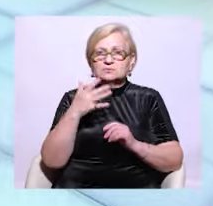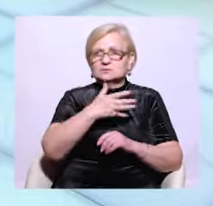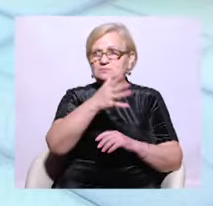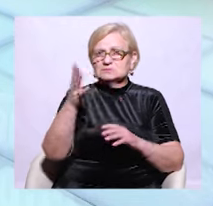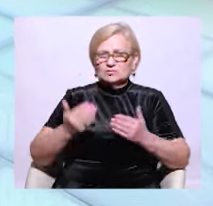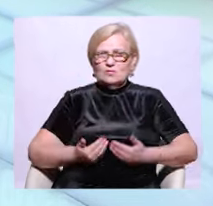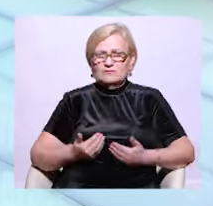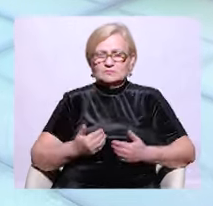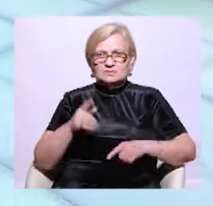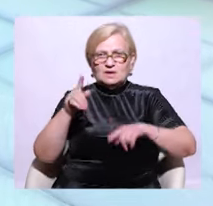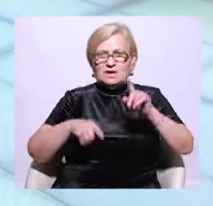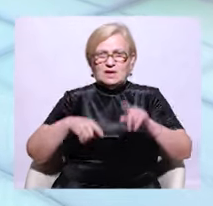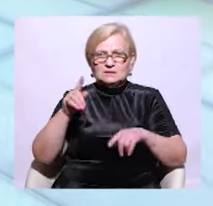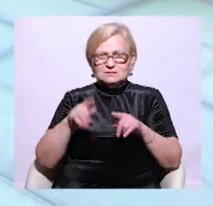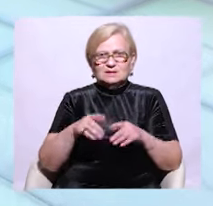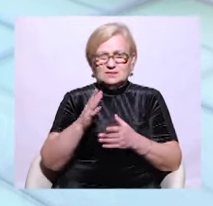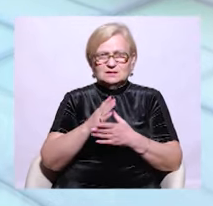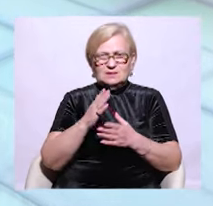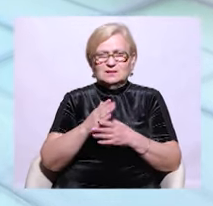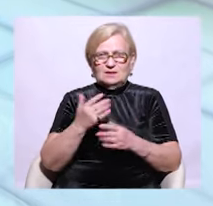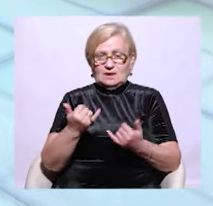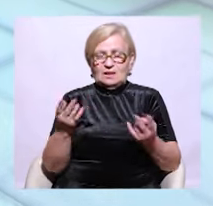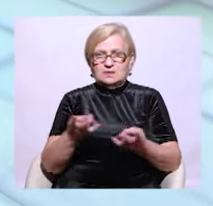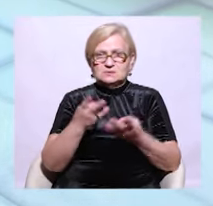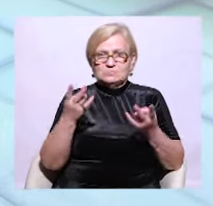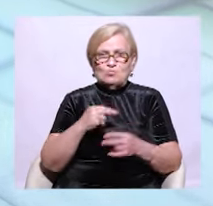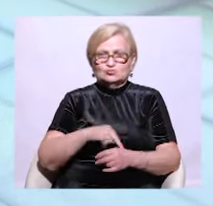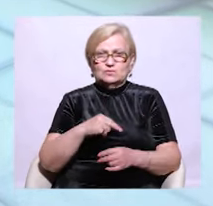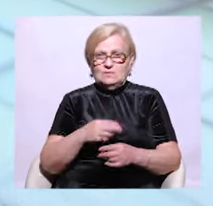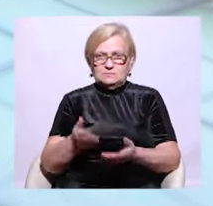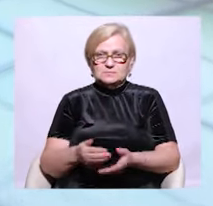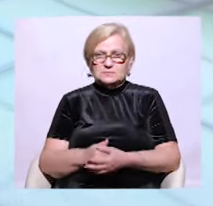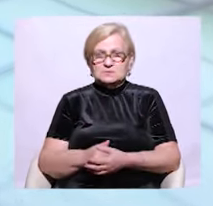საზოგადოებრივ ცხოვრებაში ცხანდახან ეს მოდელი მუშაობს ხოლმე.